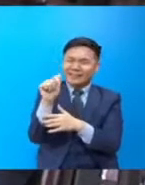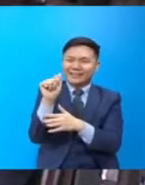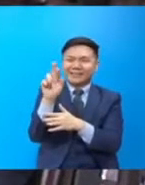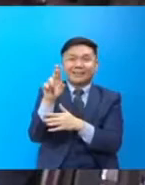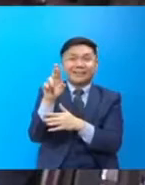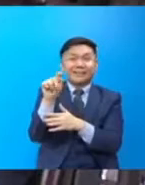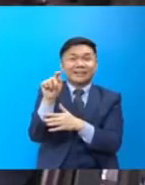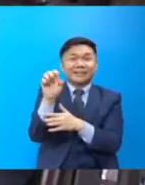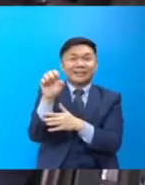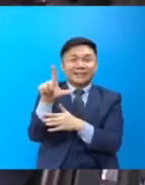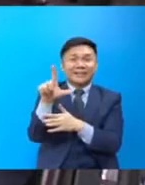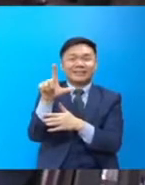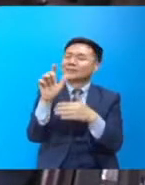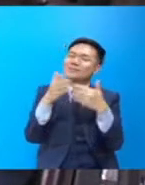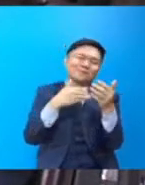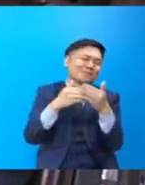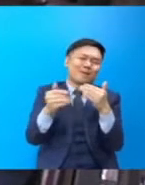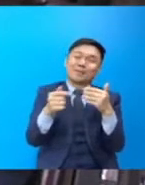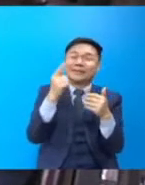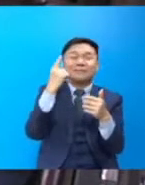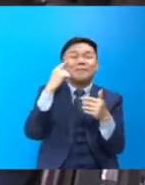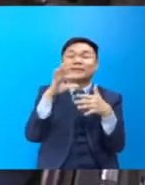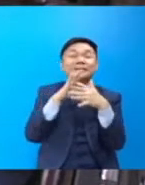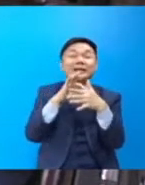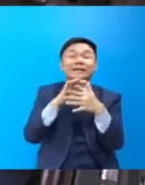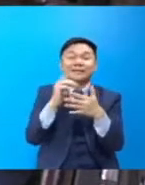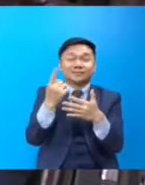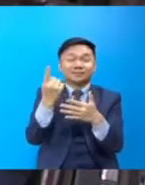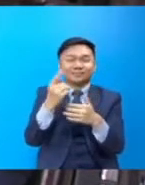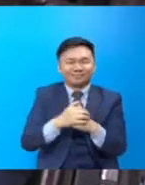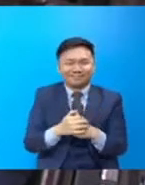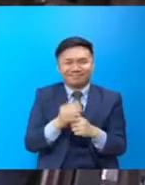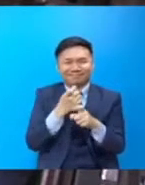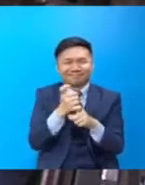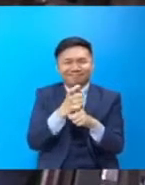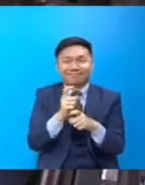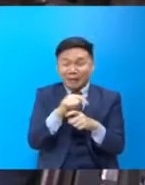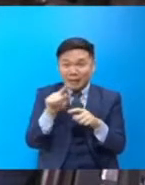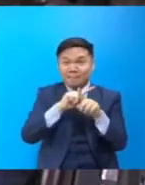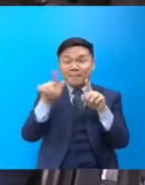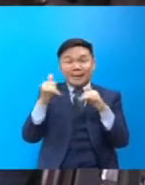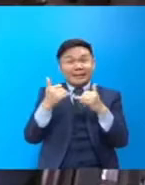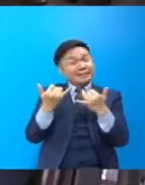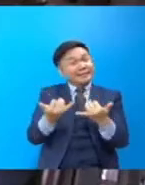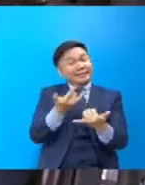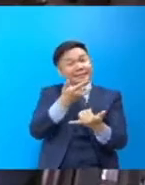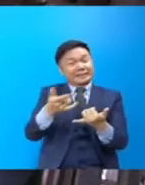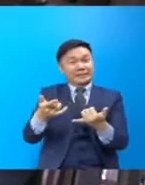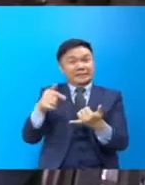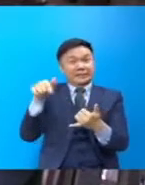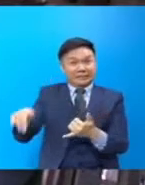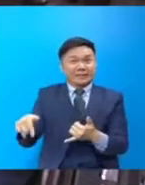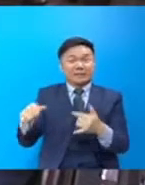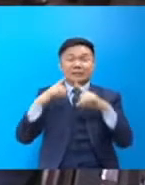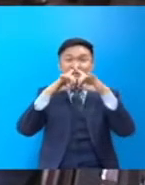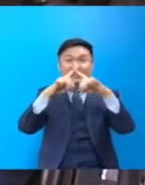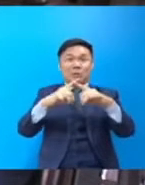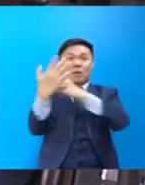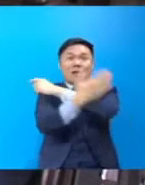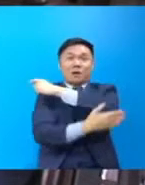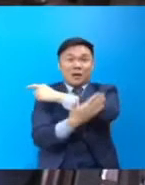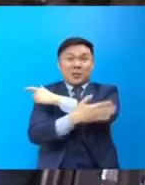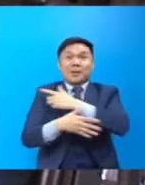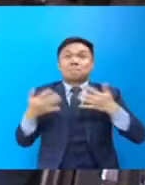Bigfoot tahu dah jadi daging dah jadi Mama setuju tak kalau skillnya mengambil kesempatan daripada semangat lewat negara padahal